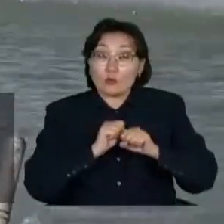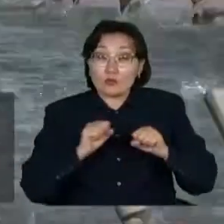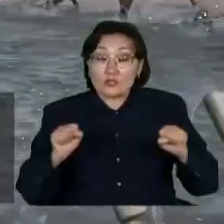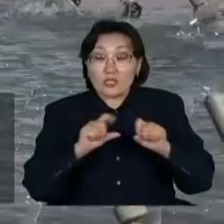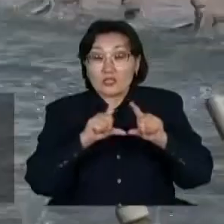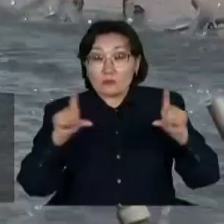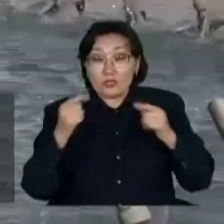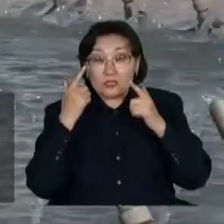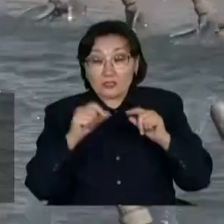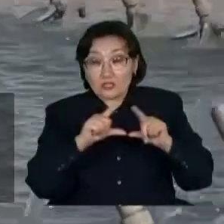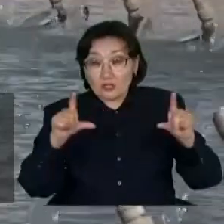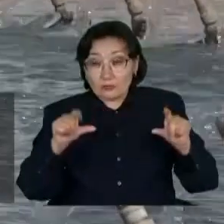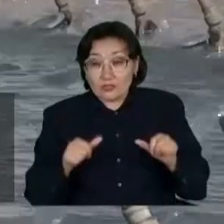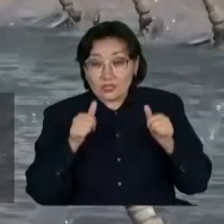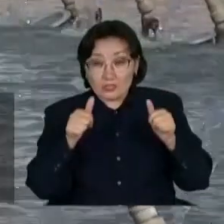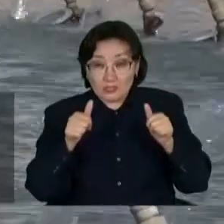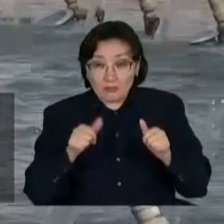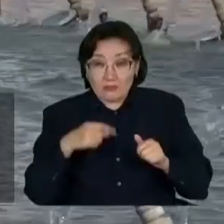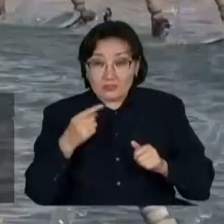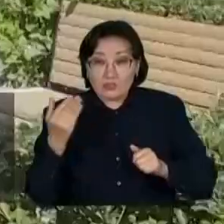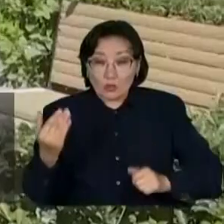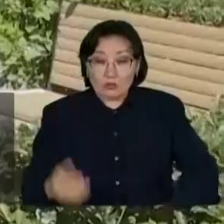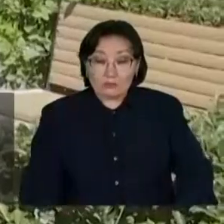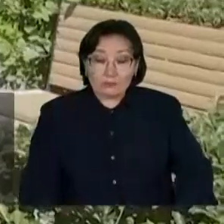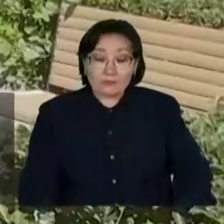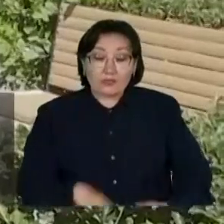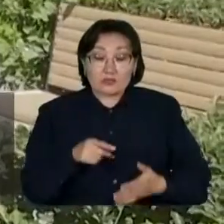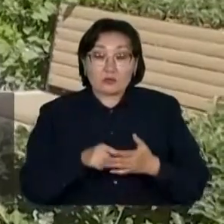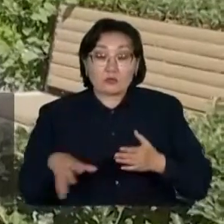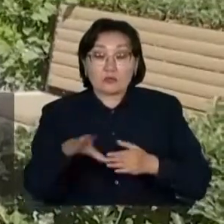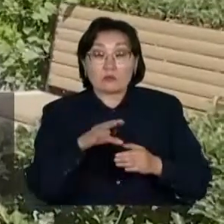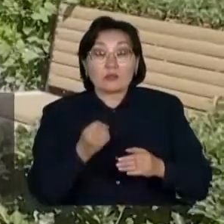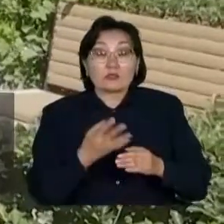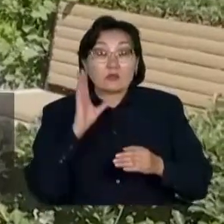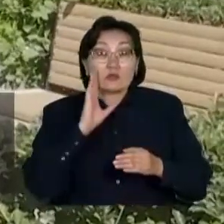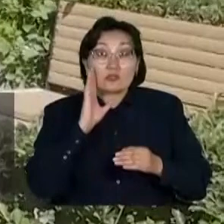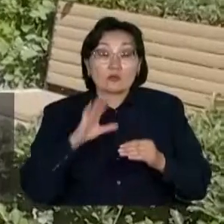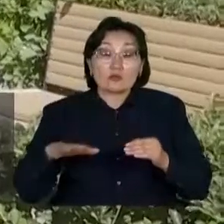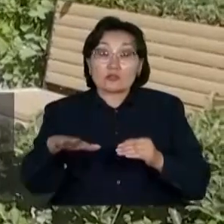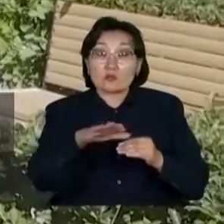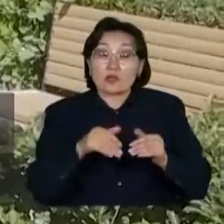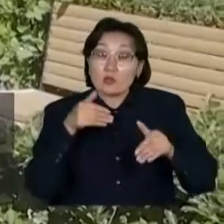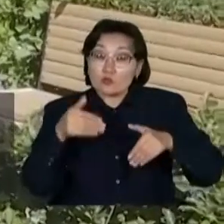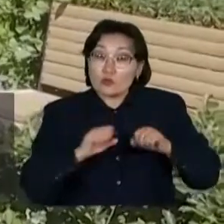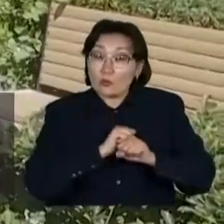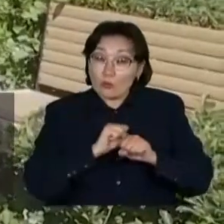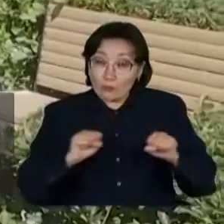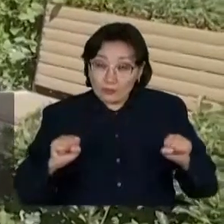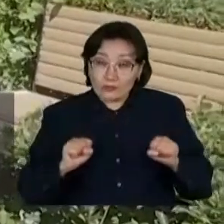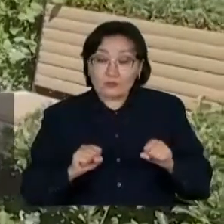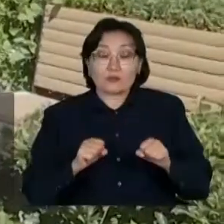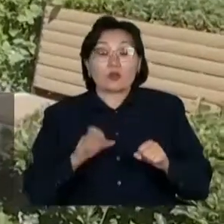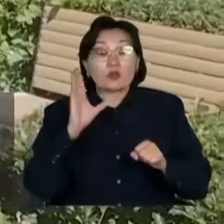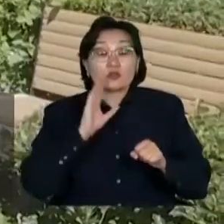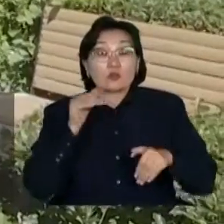деген ескерту парағын ілгенбіз, дейді олар. Қаладағы барлық субұрқақтардың барлығында ол жерге суға түсуге болмайтынын, суға